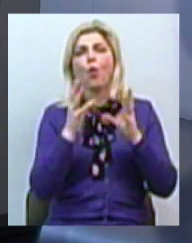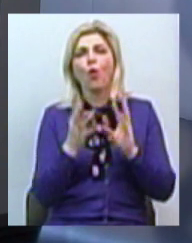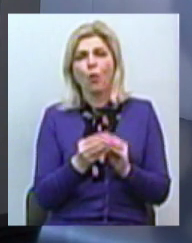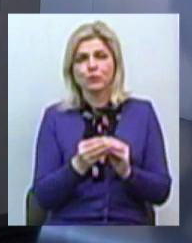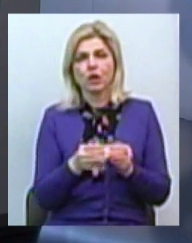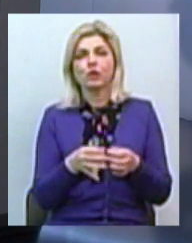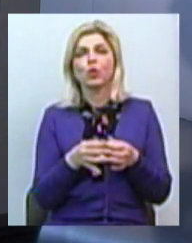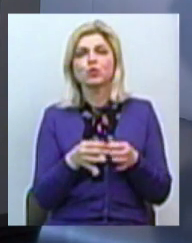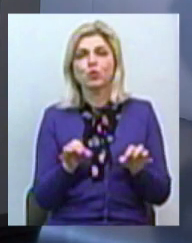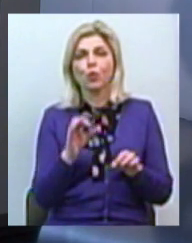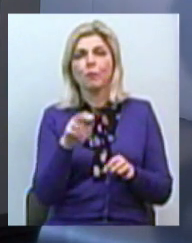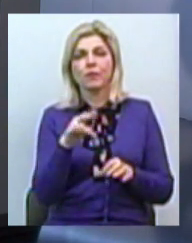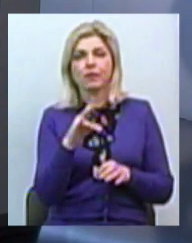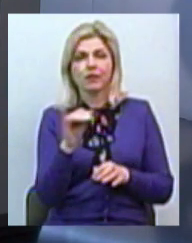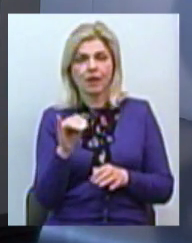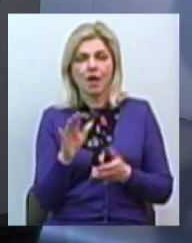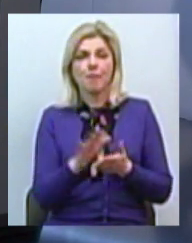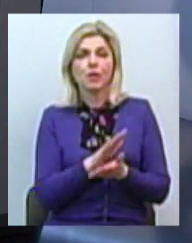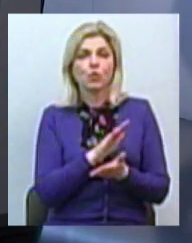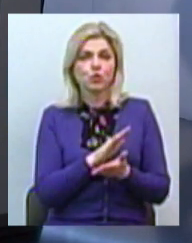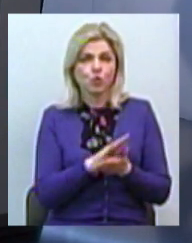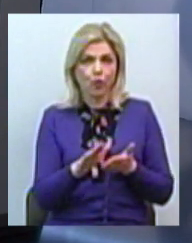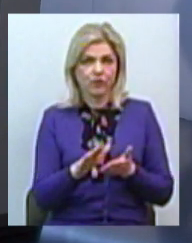і, скажімо, безкоштовні